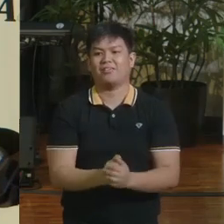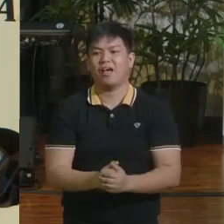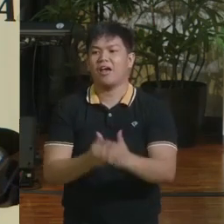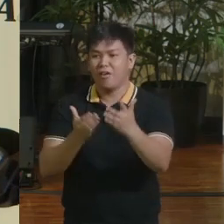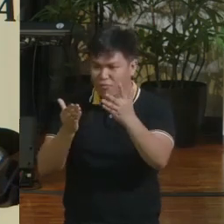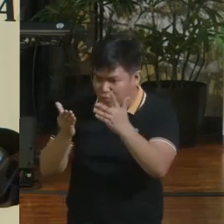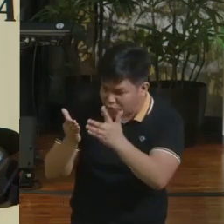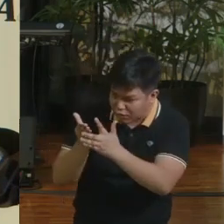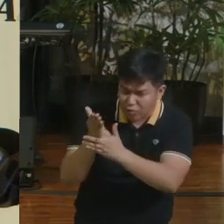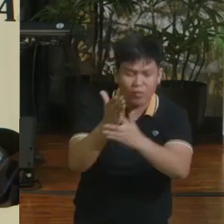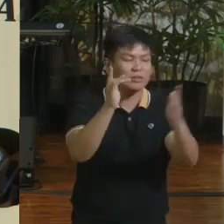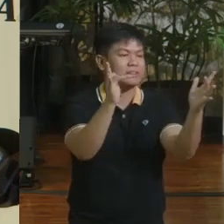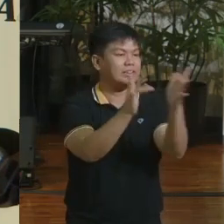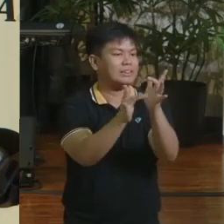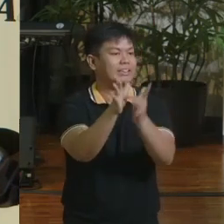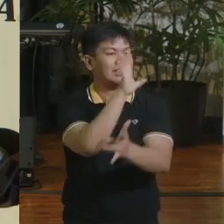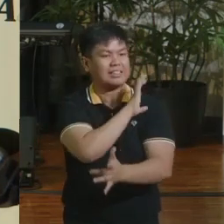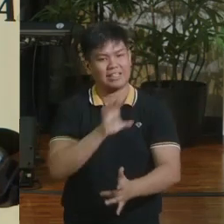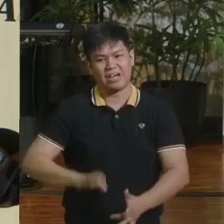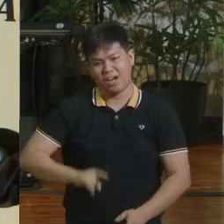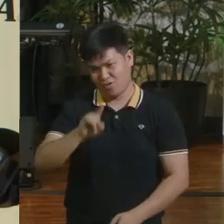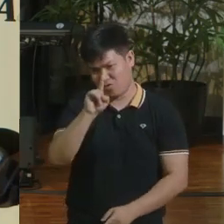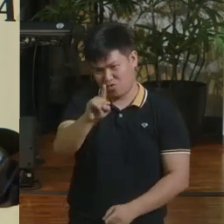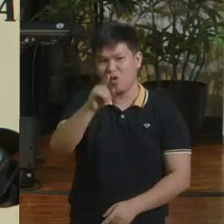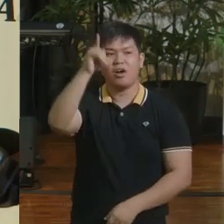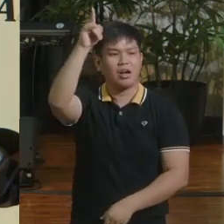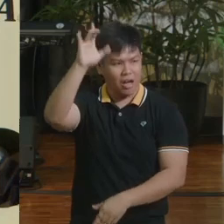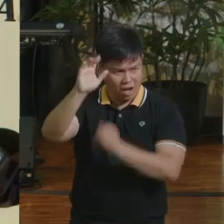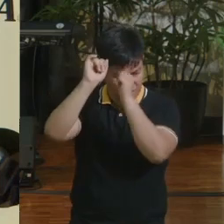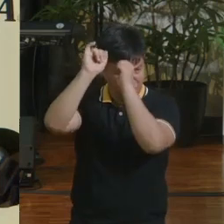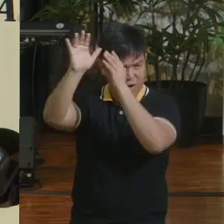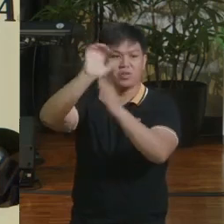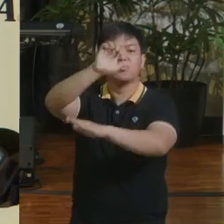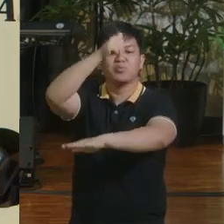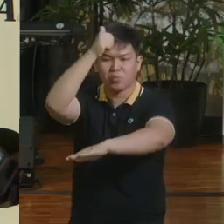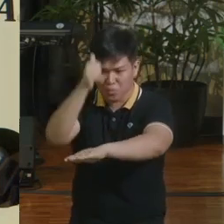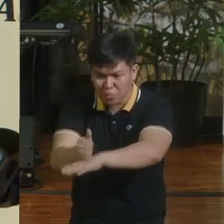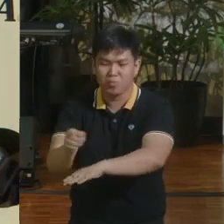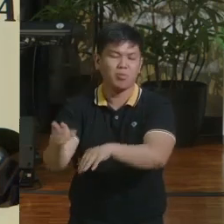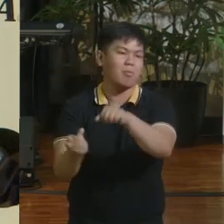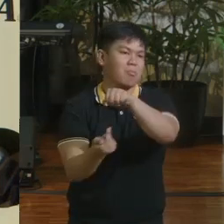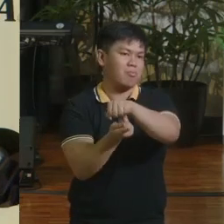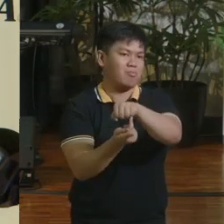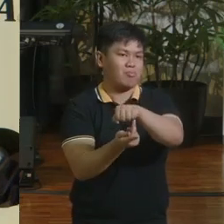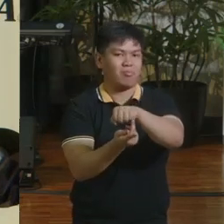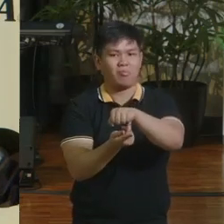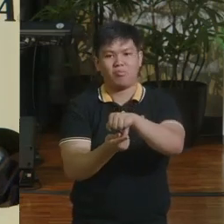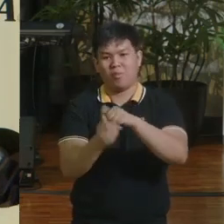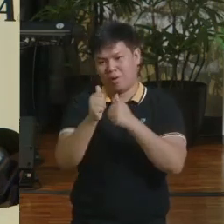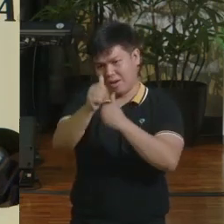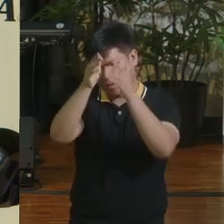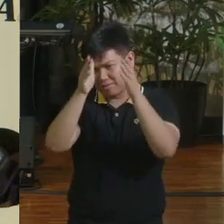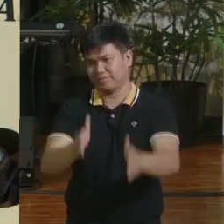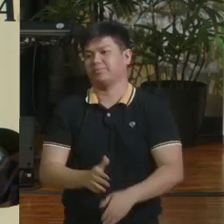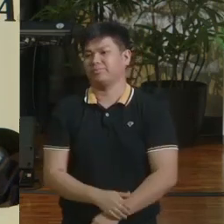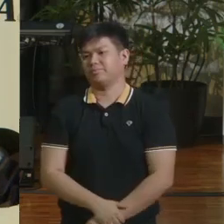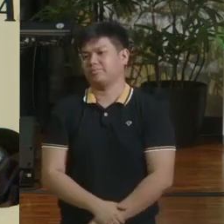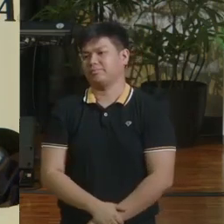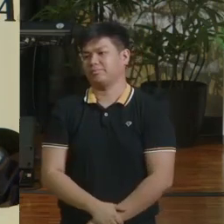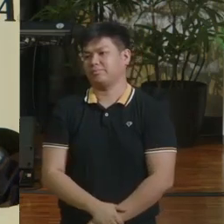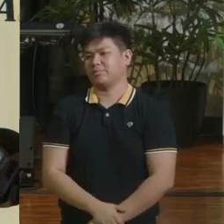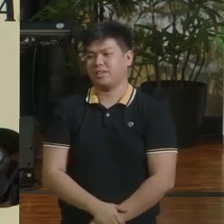Jesus Christ and God the Father who raised Him from the dead. So sa chapter 1 verse 1 pa